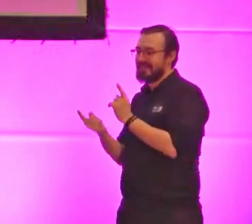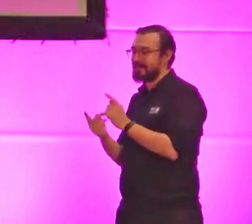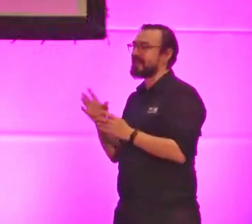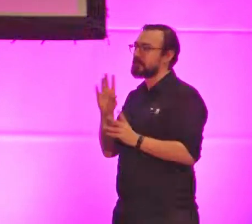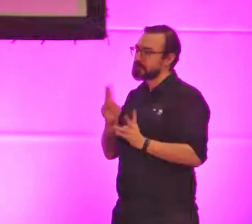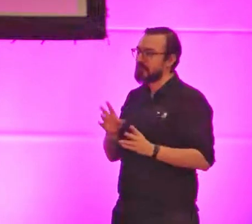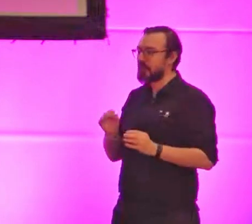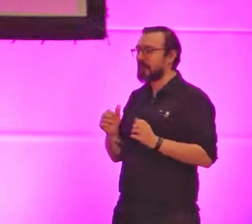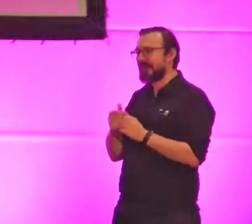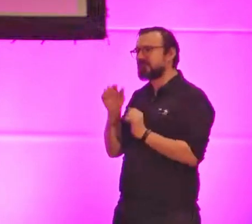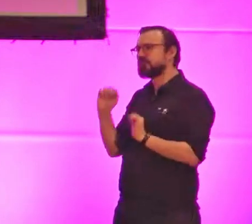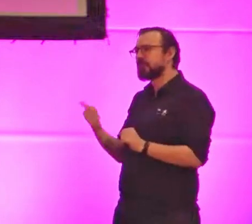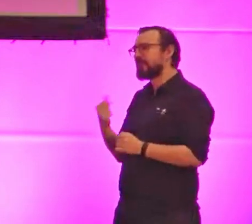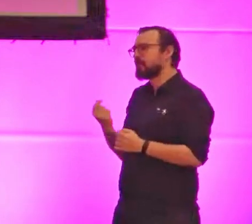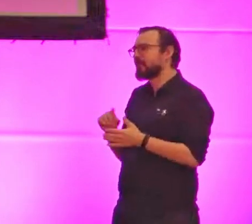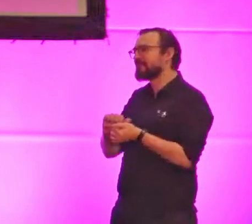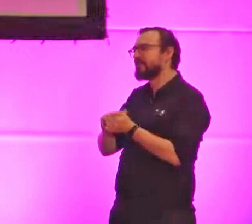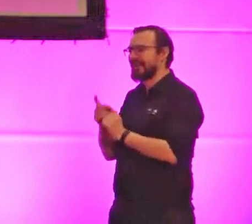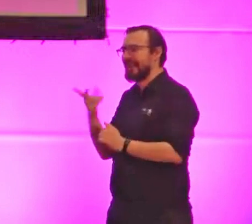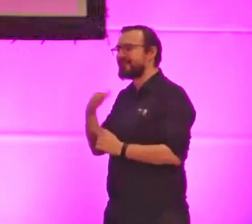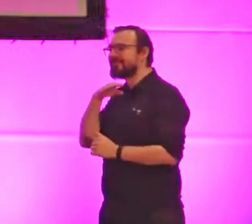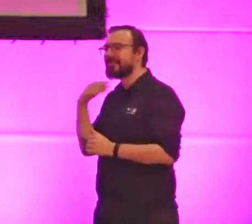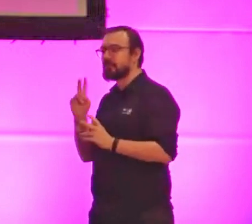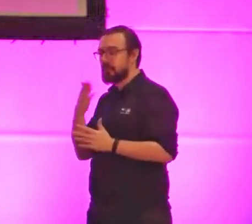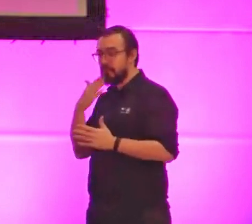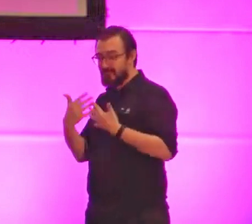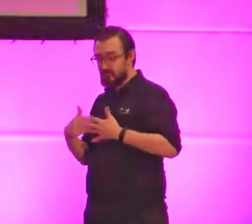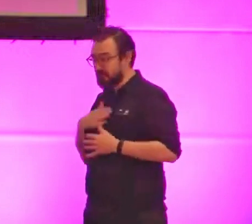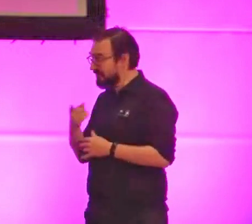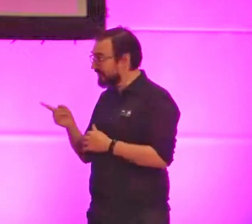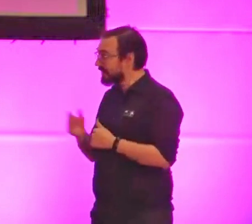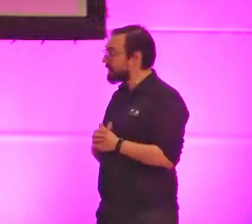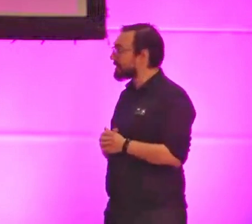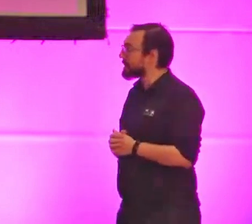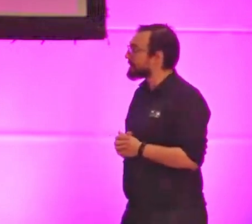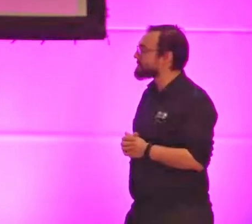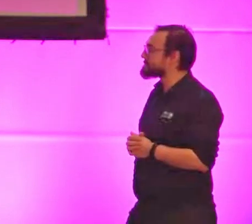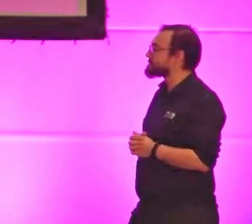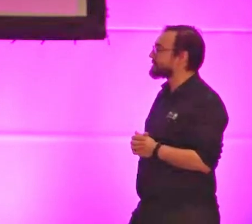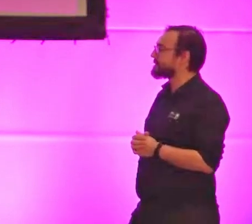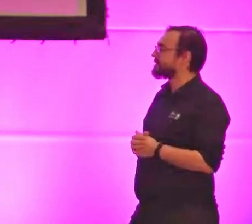det svenska, men skulle det behövas någon förändring, eller är den tillräcklig och bra och fungerande, tycker ni?